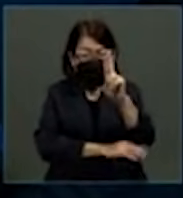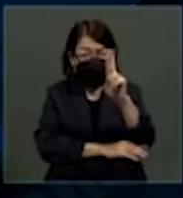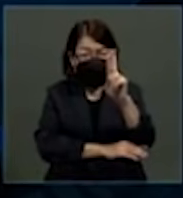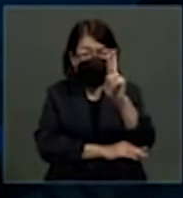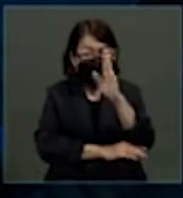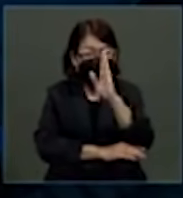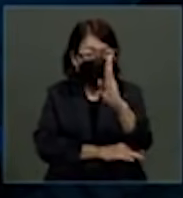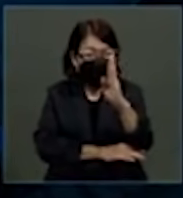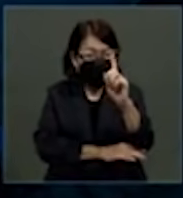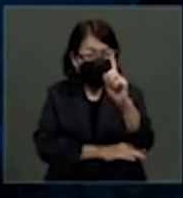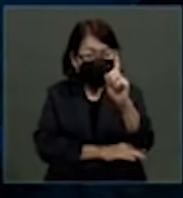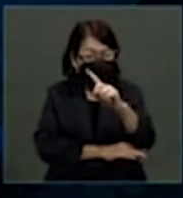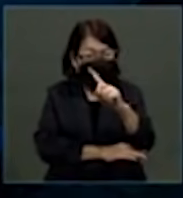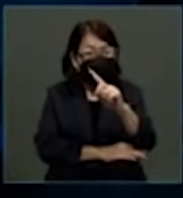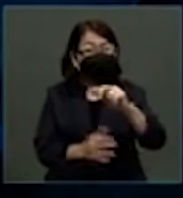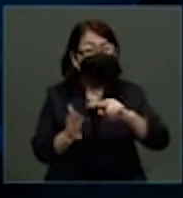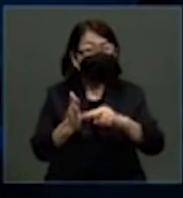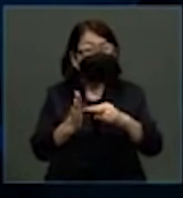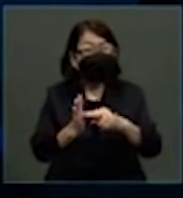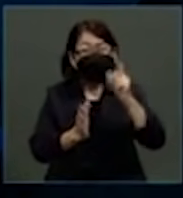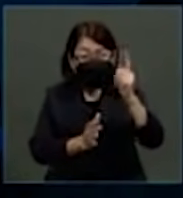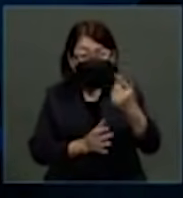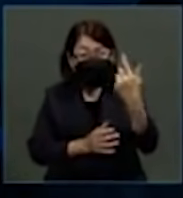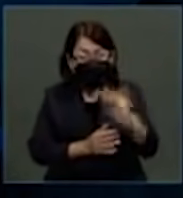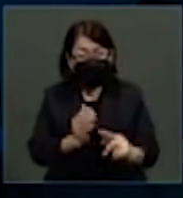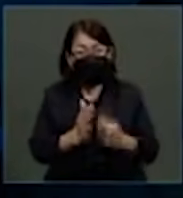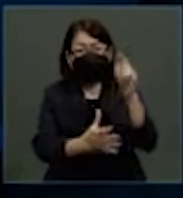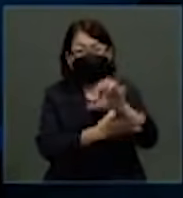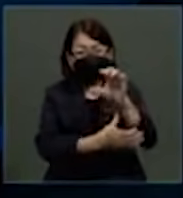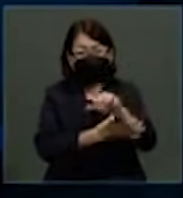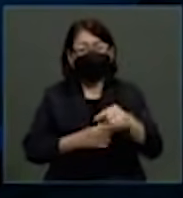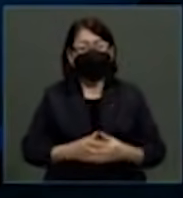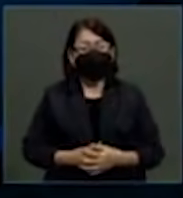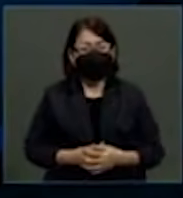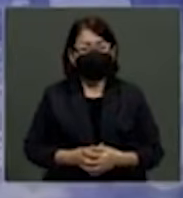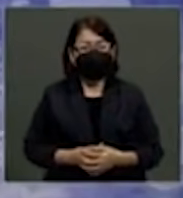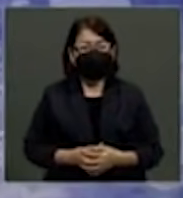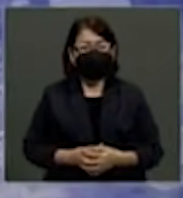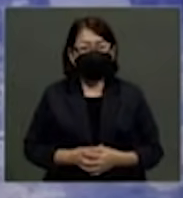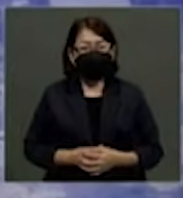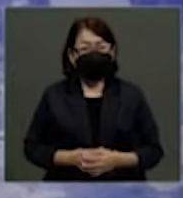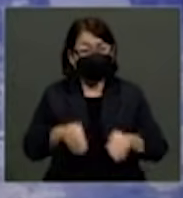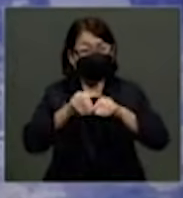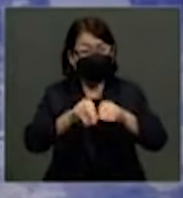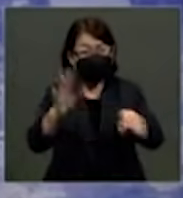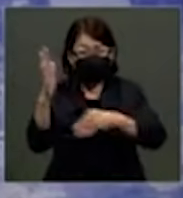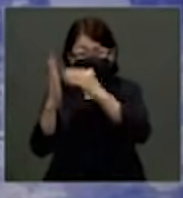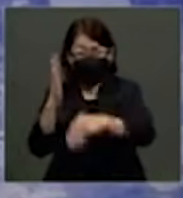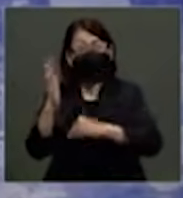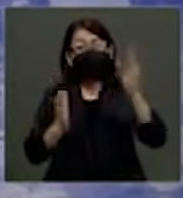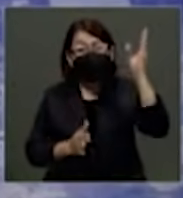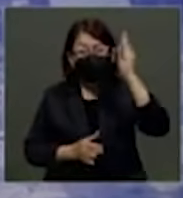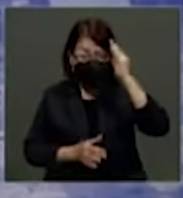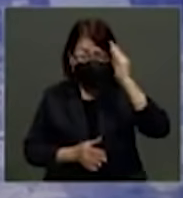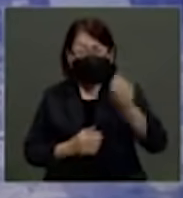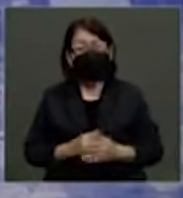ที่12ก็คือวันอาทิตย์นี้นะครับจะประกาศใช้เรื่องของโดยเฉพาะกลุ่มของ10จังหวัดคือเคอร์ฟิวนี้ก็จะได้